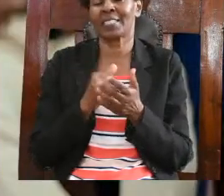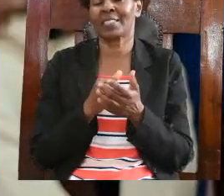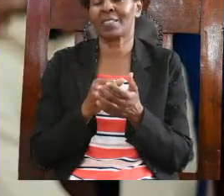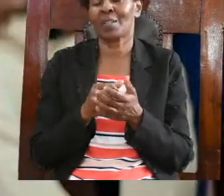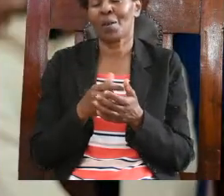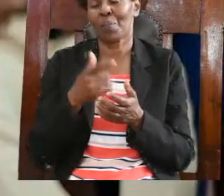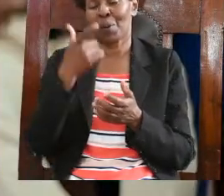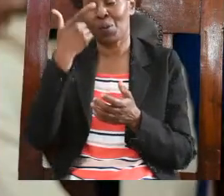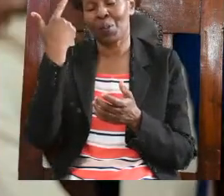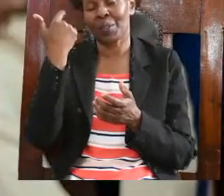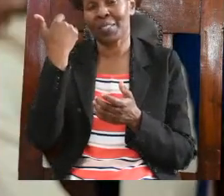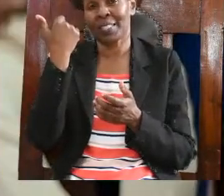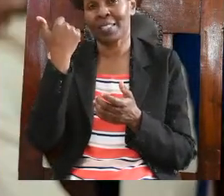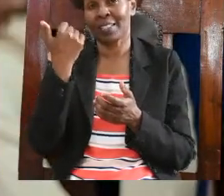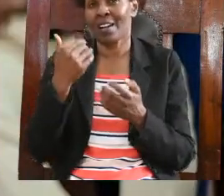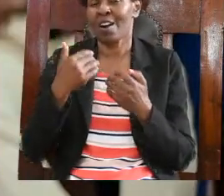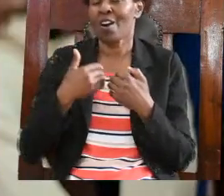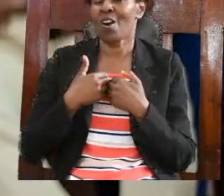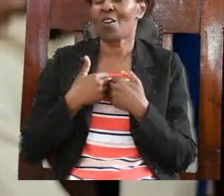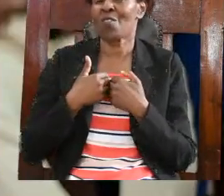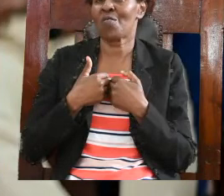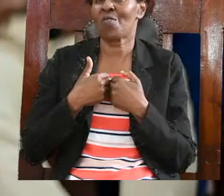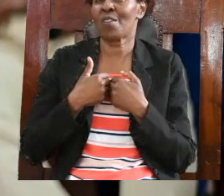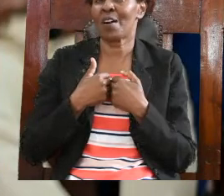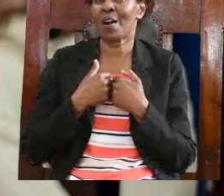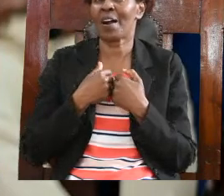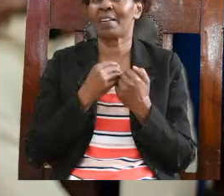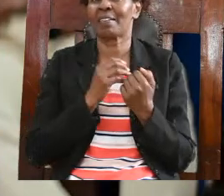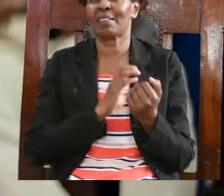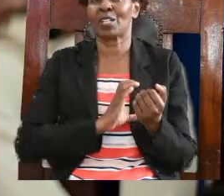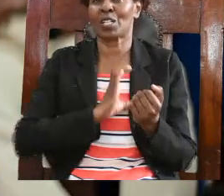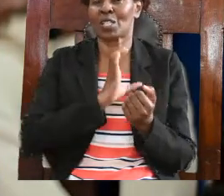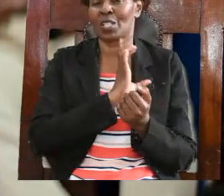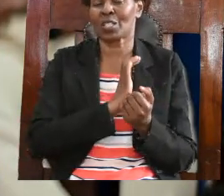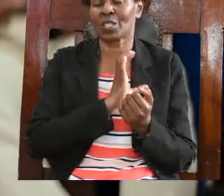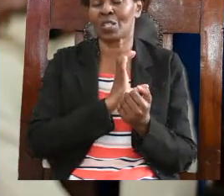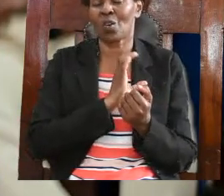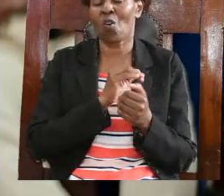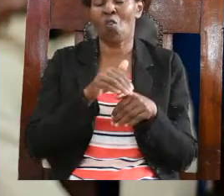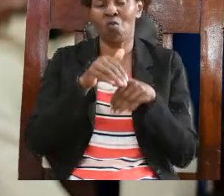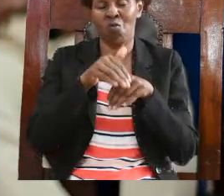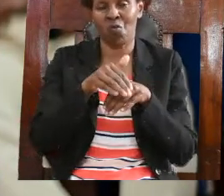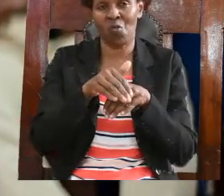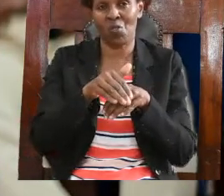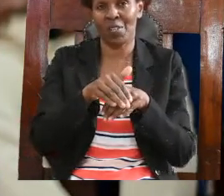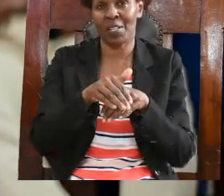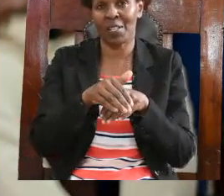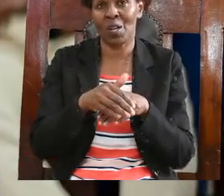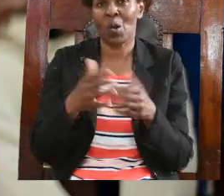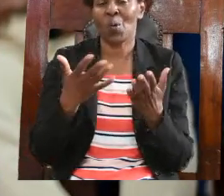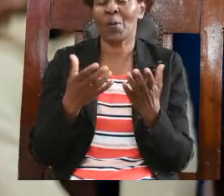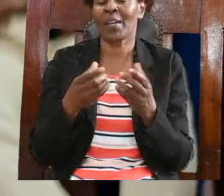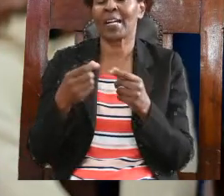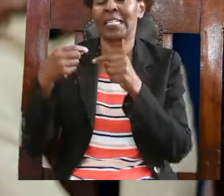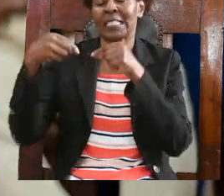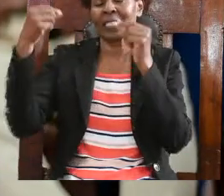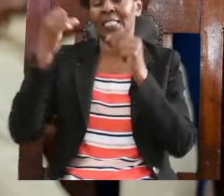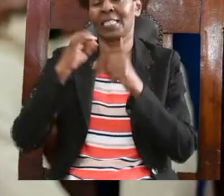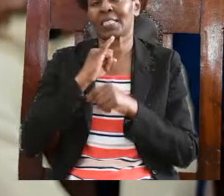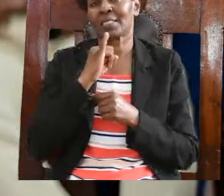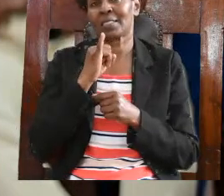kwa sababu ina ile hali ama mazoea ya kufuata mahali ambapo jua